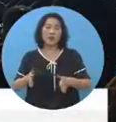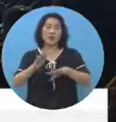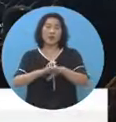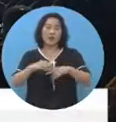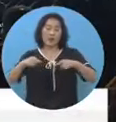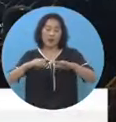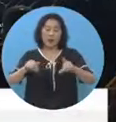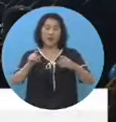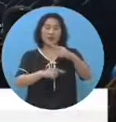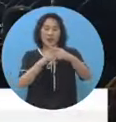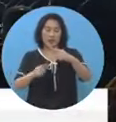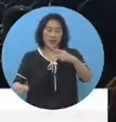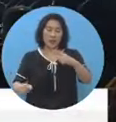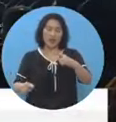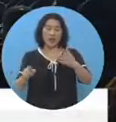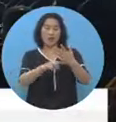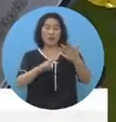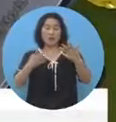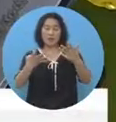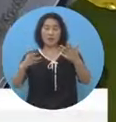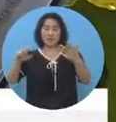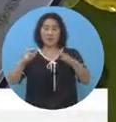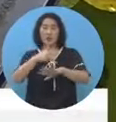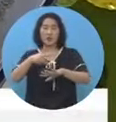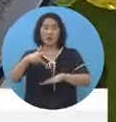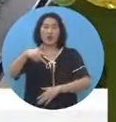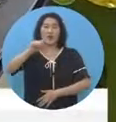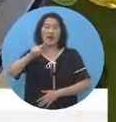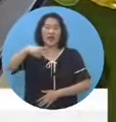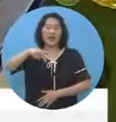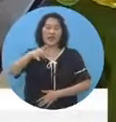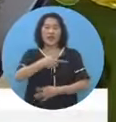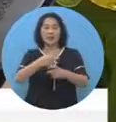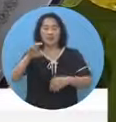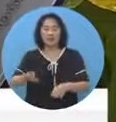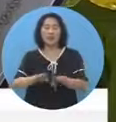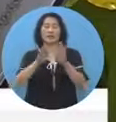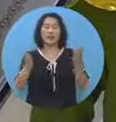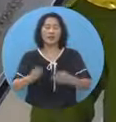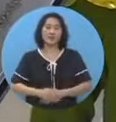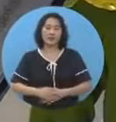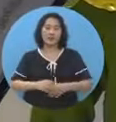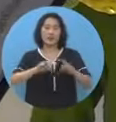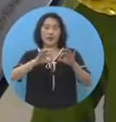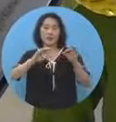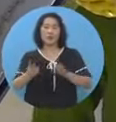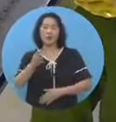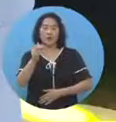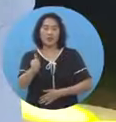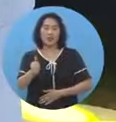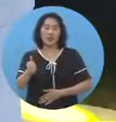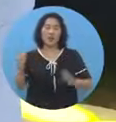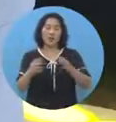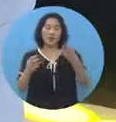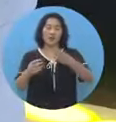제15회 전라남도 농업 경영인 대회가 지난 14일과 15일 진도 가기 해수욕장에서 열렸습니다. 김영록 전라남 도지사